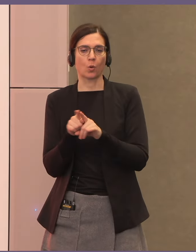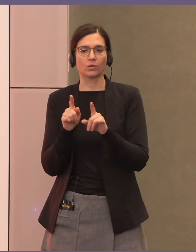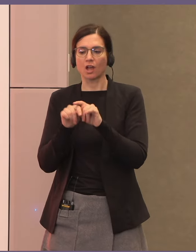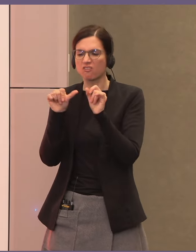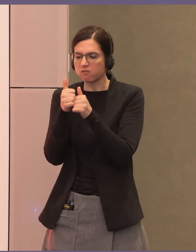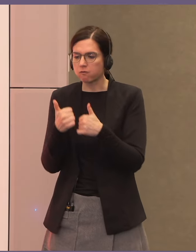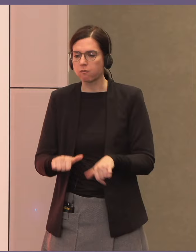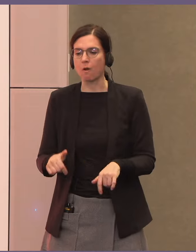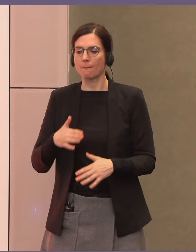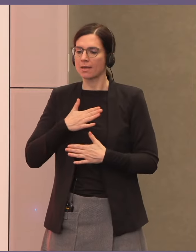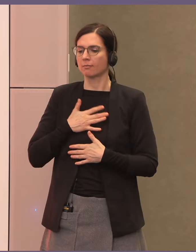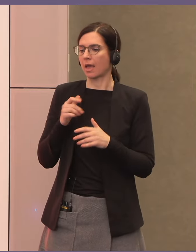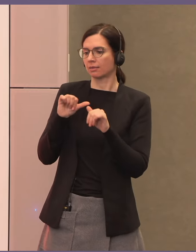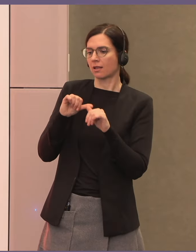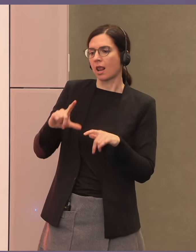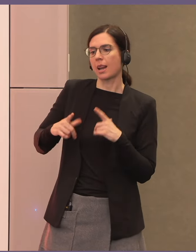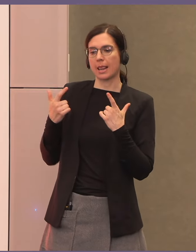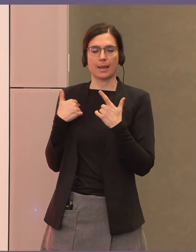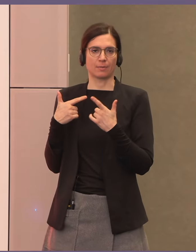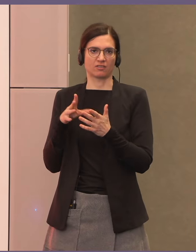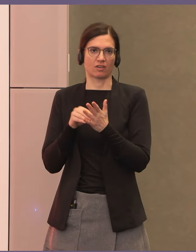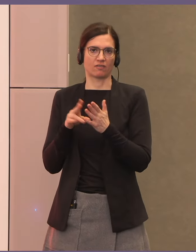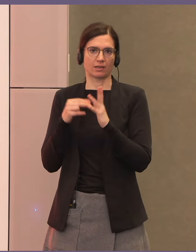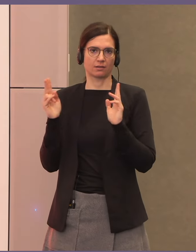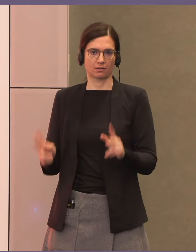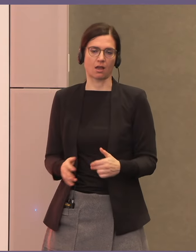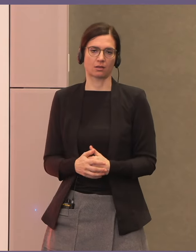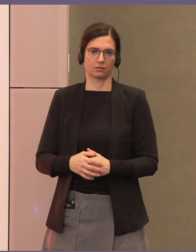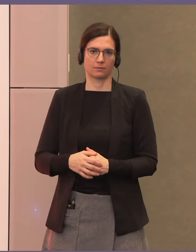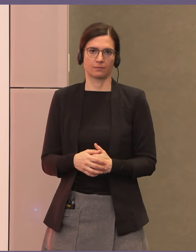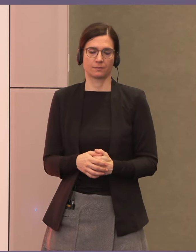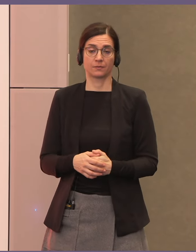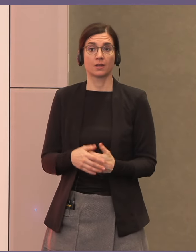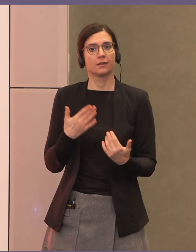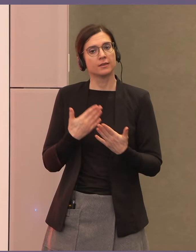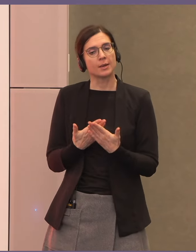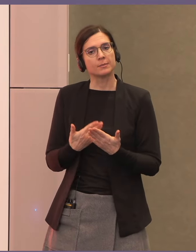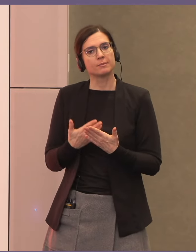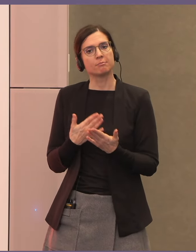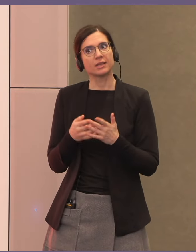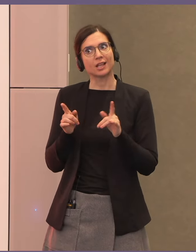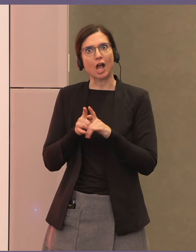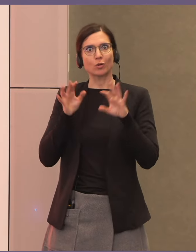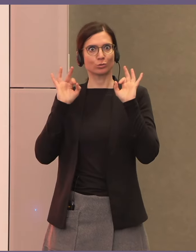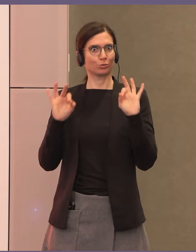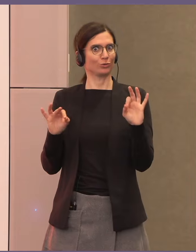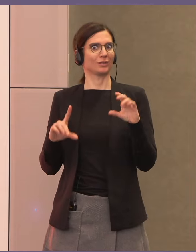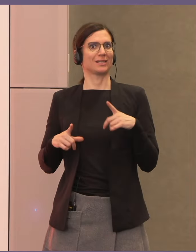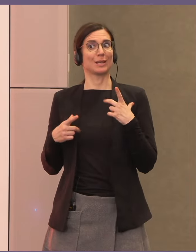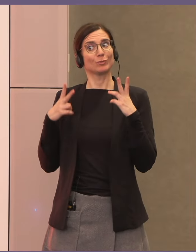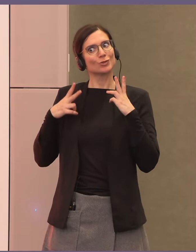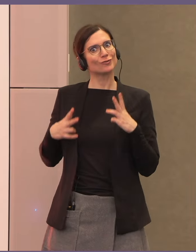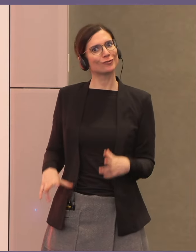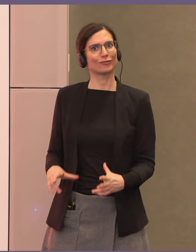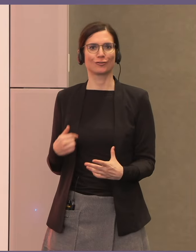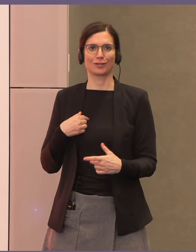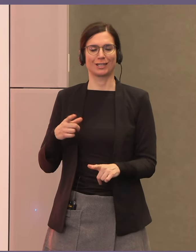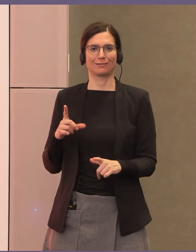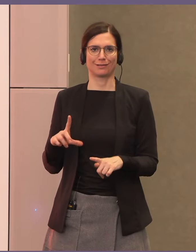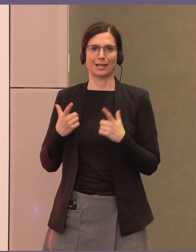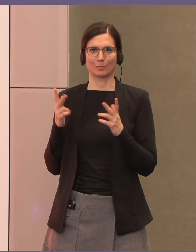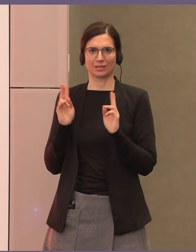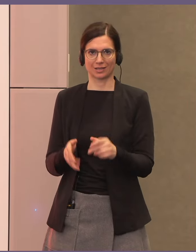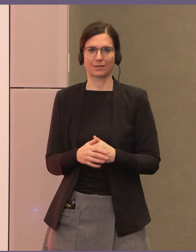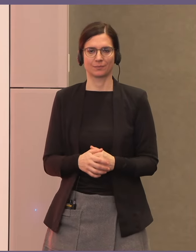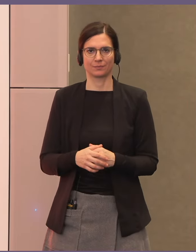Gestalten vom Leben selbst aufwenden sollten, um möglichst gut leben zu können. Die Kürzung